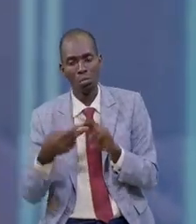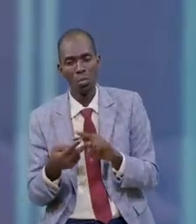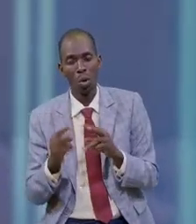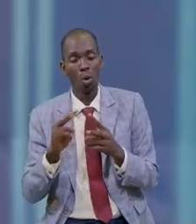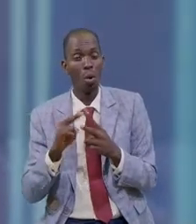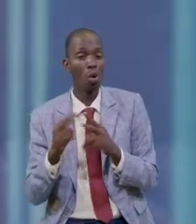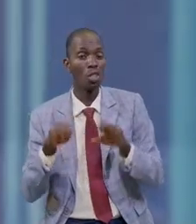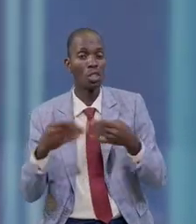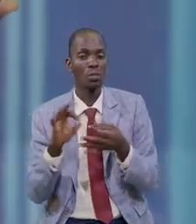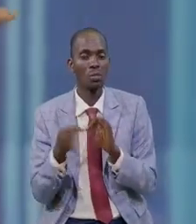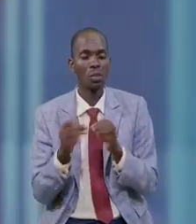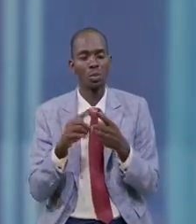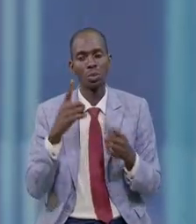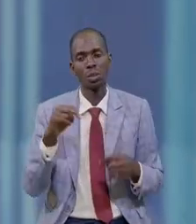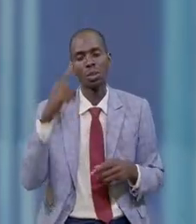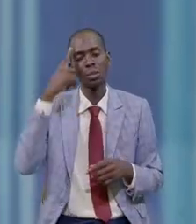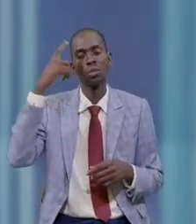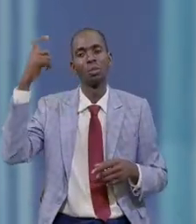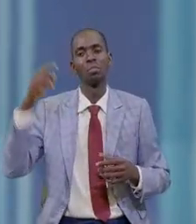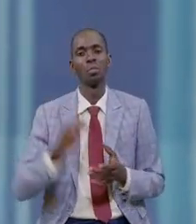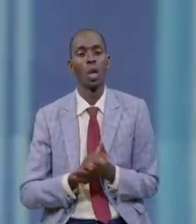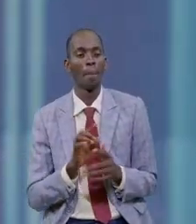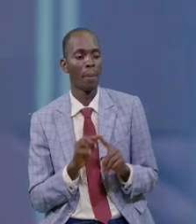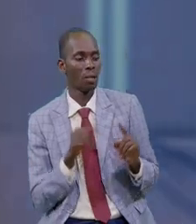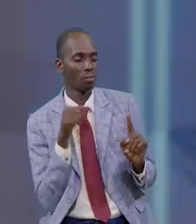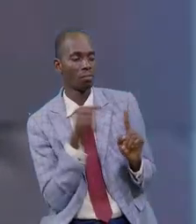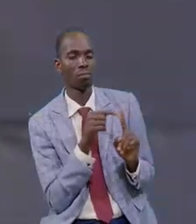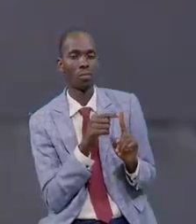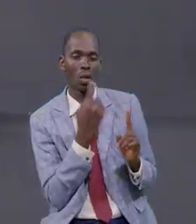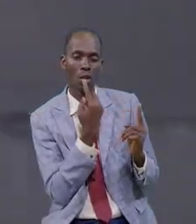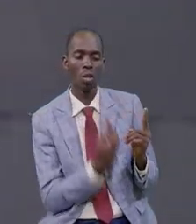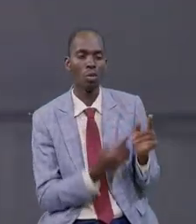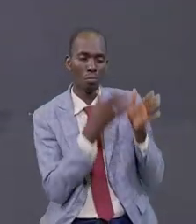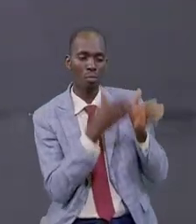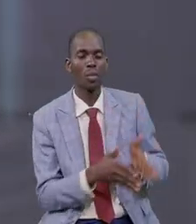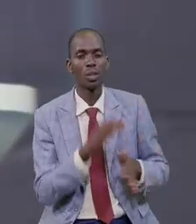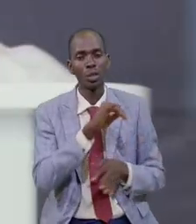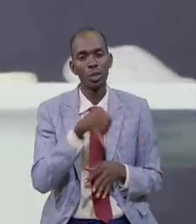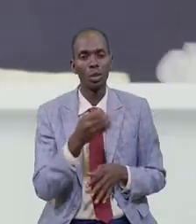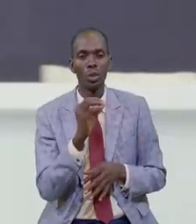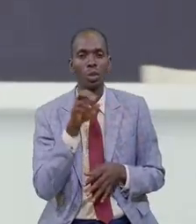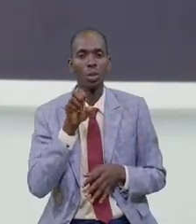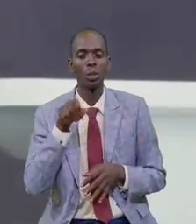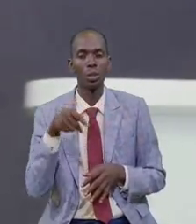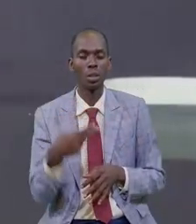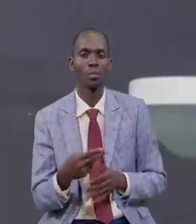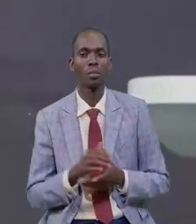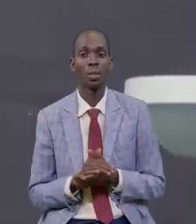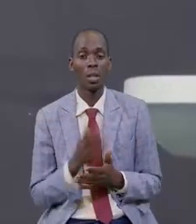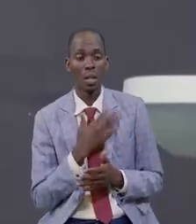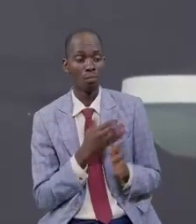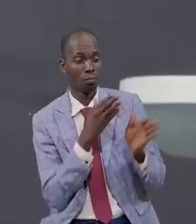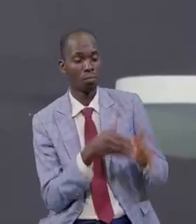ferme qui a pu tenir pour toujours nous parlons maintenant de lui et il l'ont appelé Joseph et